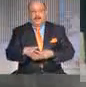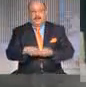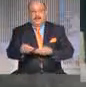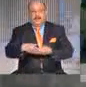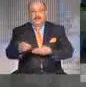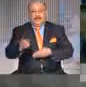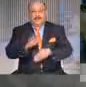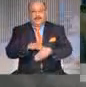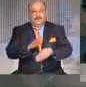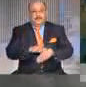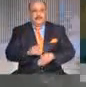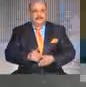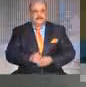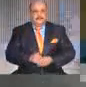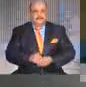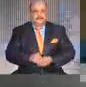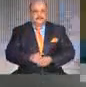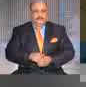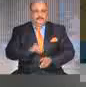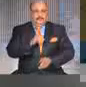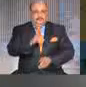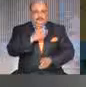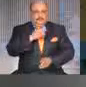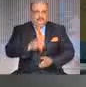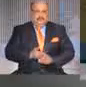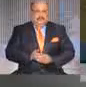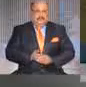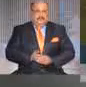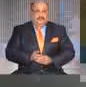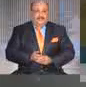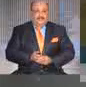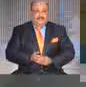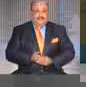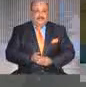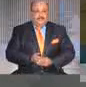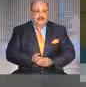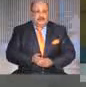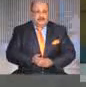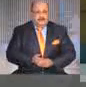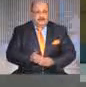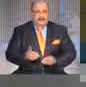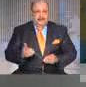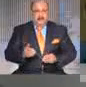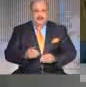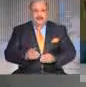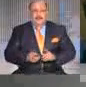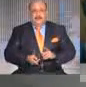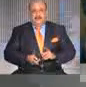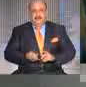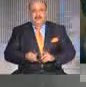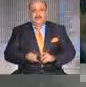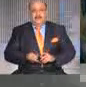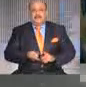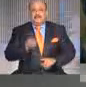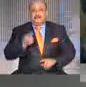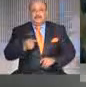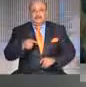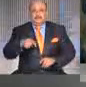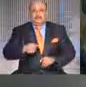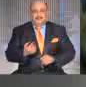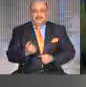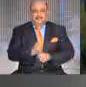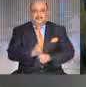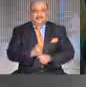مدنين. وبدينا في جمع التوقيعات، قدموا برشا متطوعين ما شاء الله، يعني في اليوم الأول وصل عدد المتطوعين